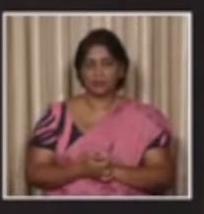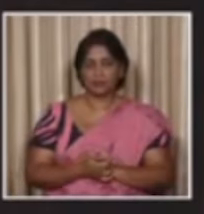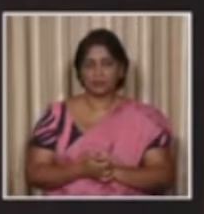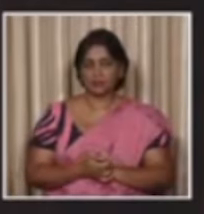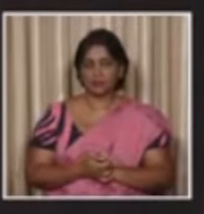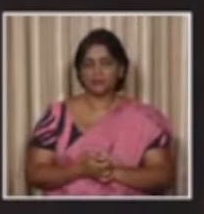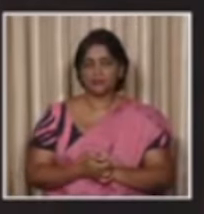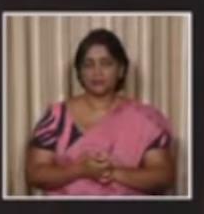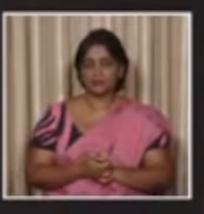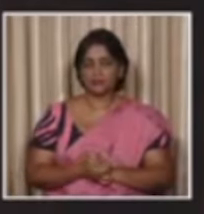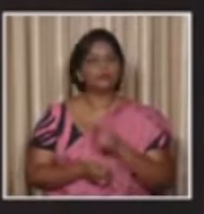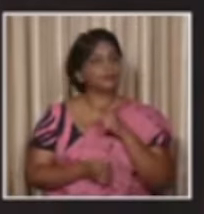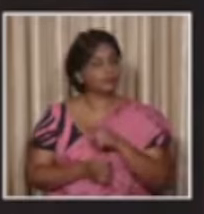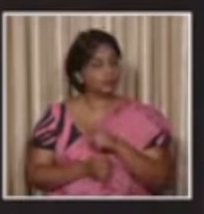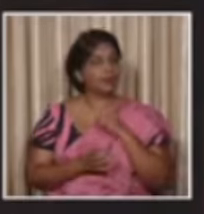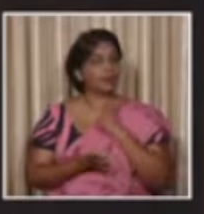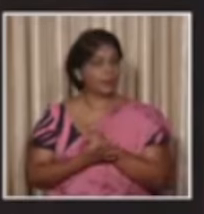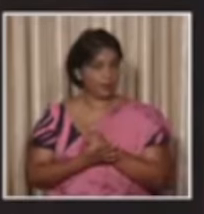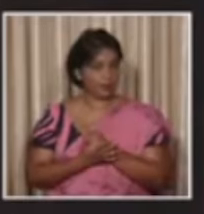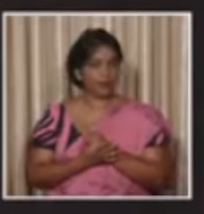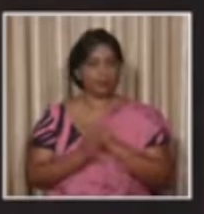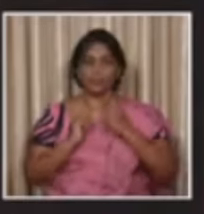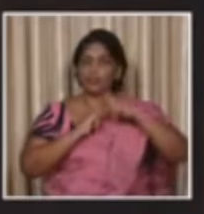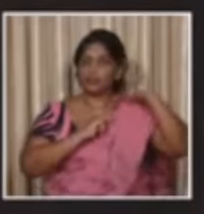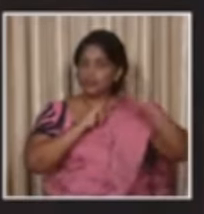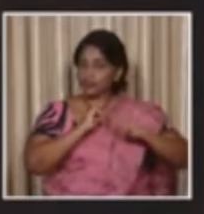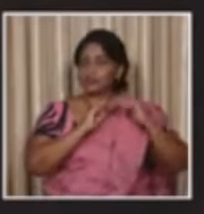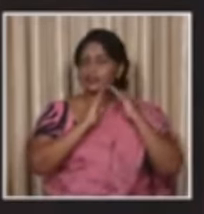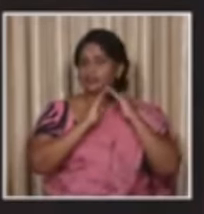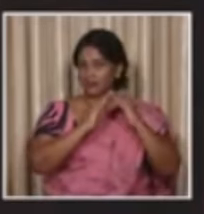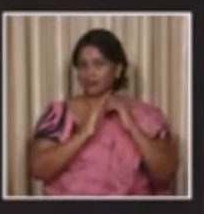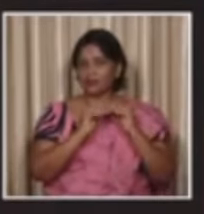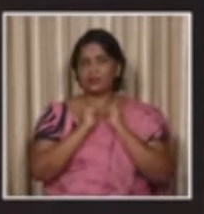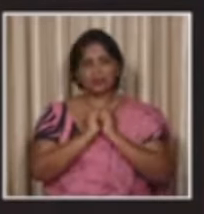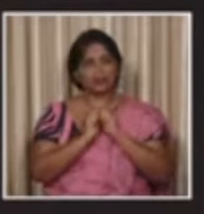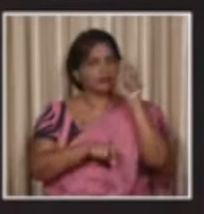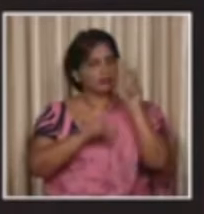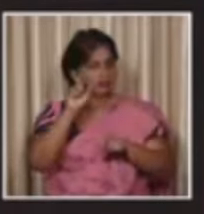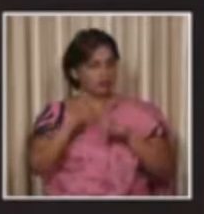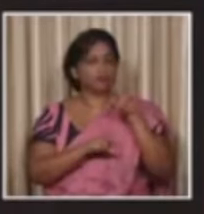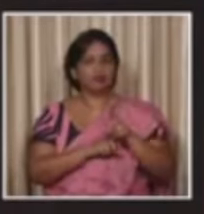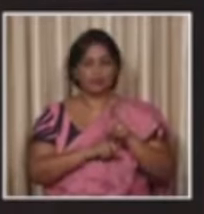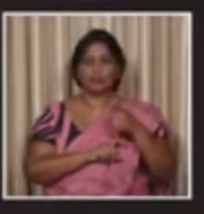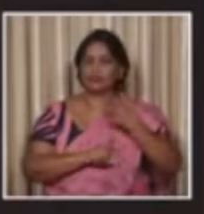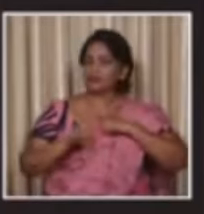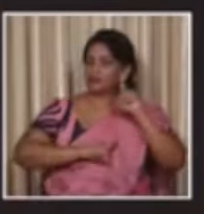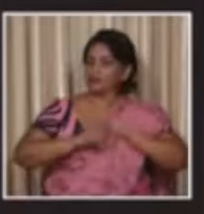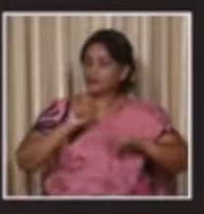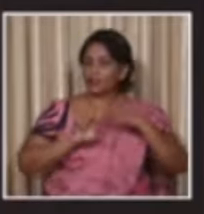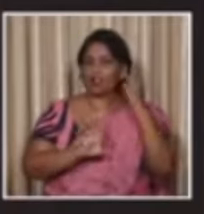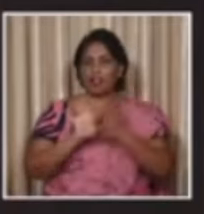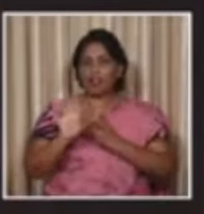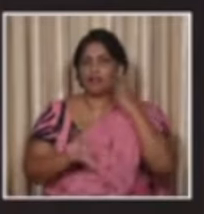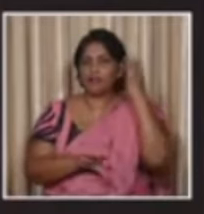කියන්නේ. මේ මහ බැංකුව, විශ්වවිද්‍යාල වගේ ආයතන සේවක සේවය සාකච්ඡා වලින් අවුරුදු